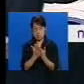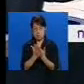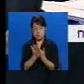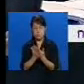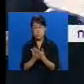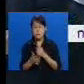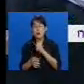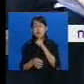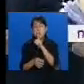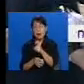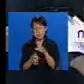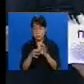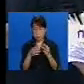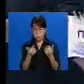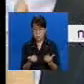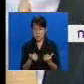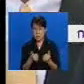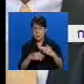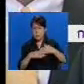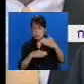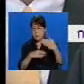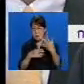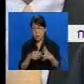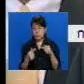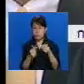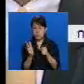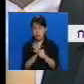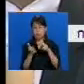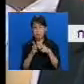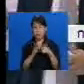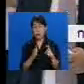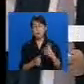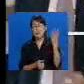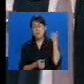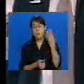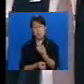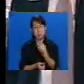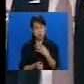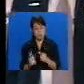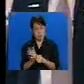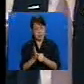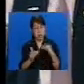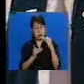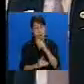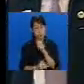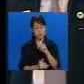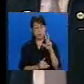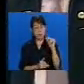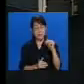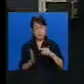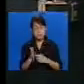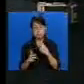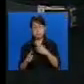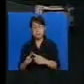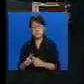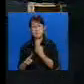เพื่อทวงถามความคืบหน้าในการแก้ปัญหากบขจากที่เคยรับปากว่าจะแก้ไขภายใน30วันนับตั้งแต่วันที่17มีนาค